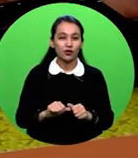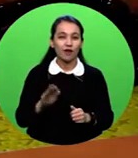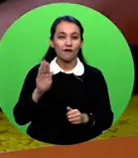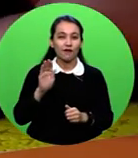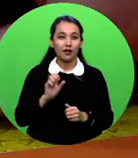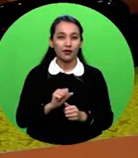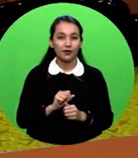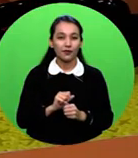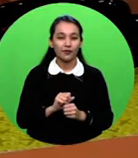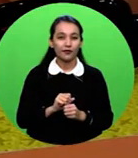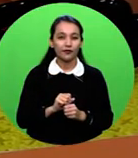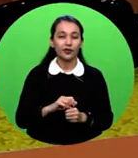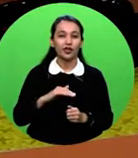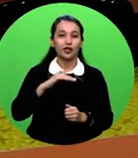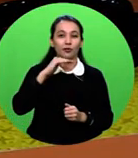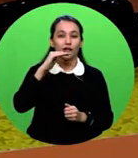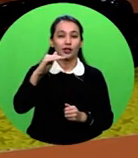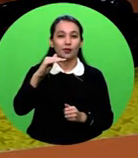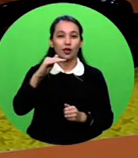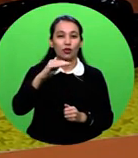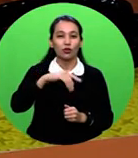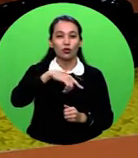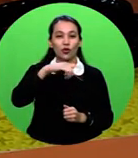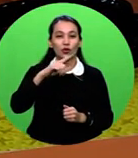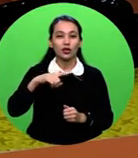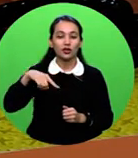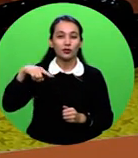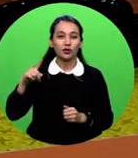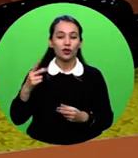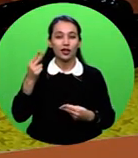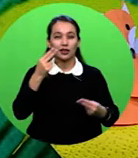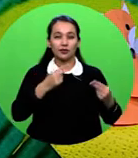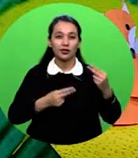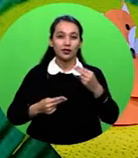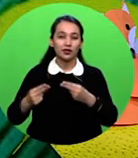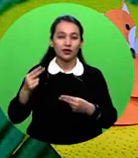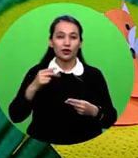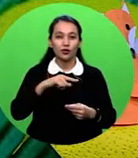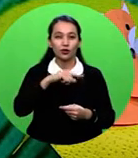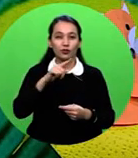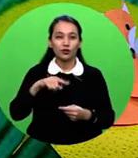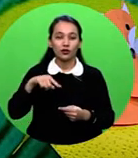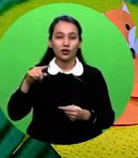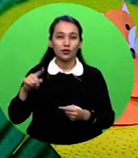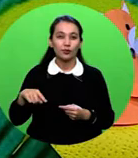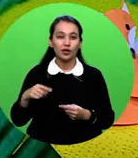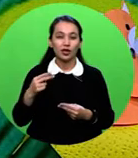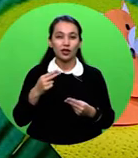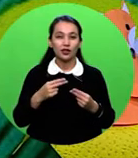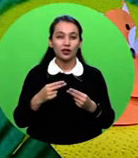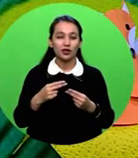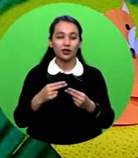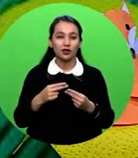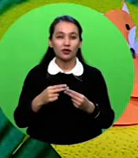hamda tepa qismiga to'lqinsimon rasmni chizamiz. To'lqinsimon